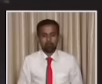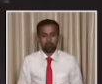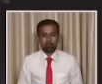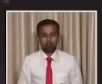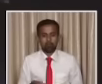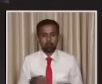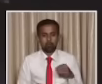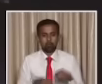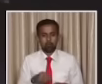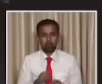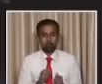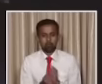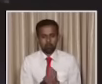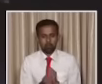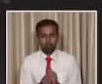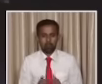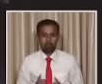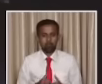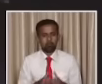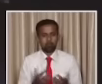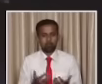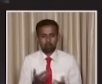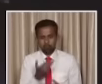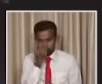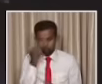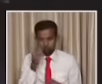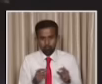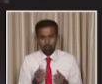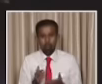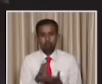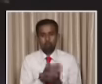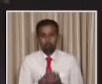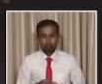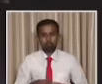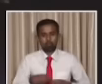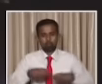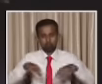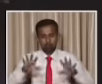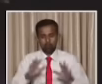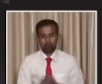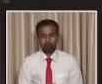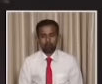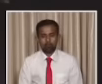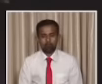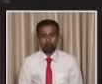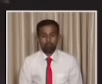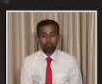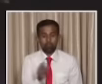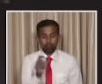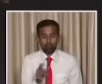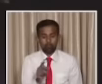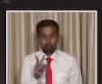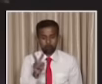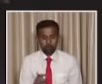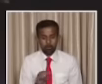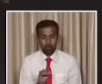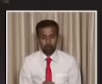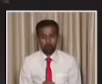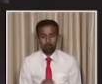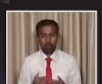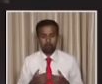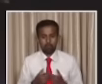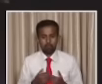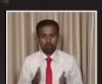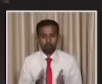ඒක දේශපාලනීකරණය වෙනවා ඒත් කමන්නේ මේ රටේ දමිළ ජනතාව සියල්ලට ඒක ලබා දෙන්න ඔබ විශ්වාස කරනවා නම් අපිත්